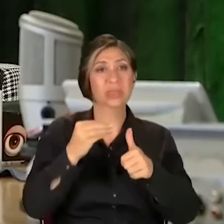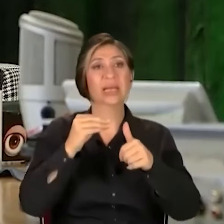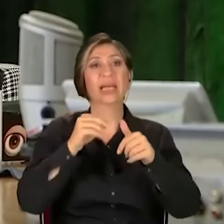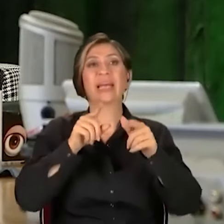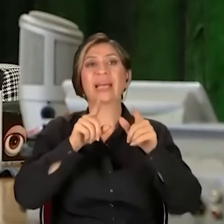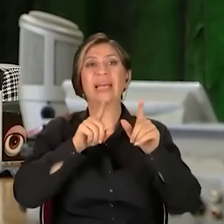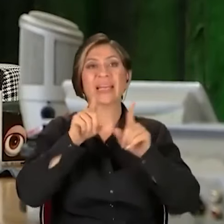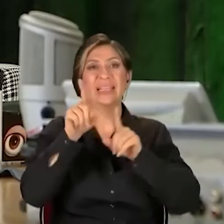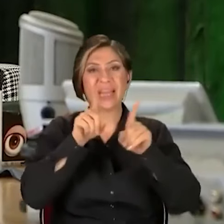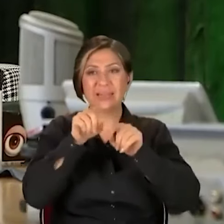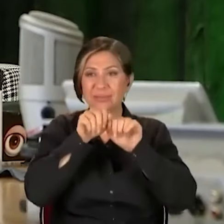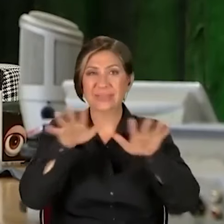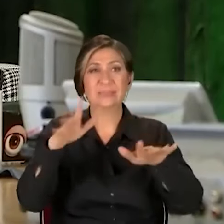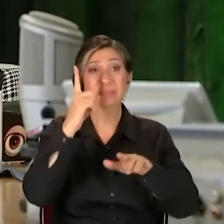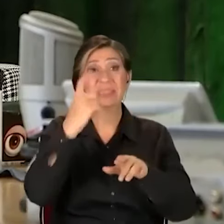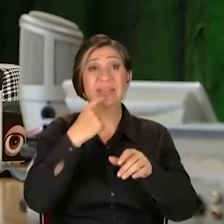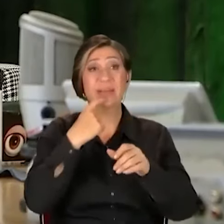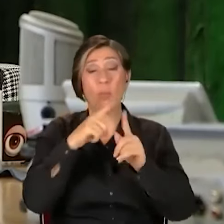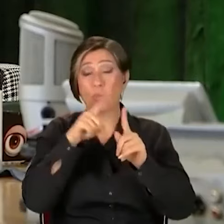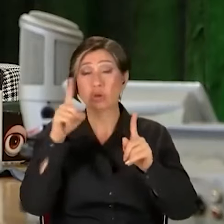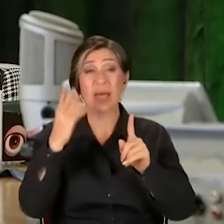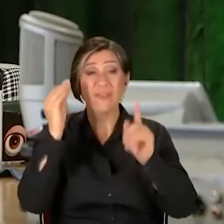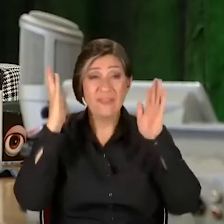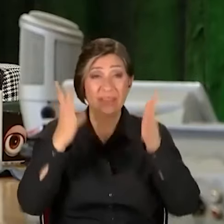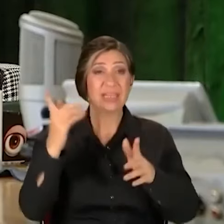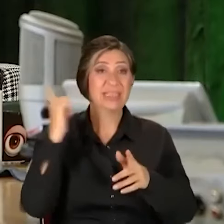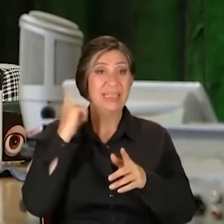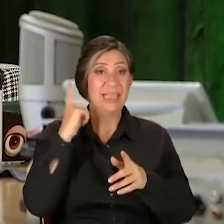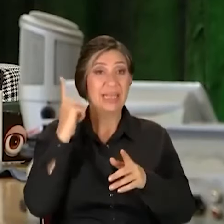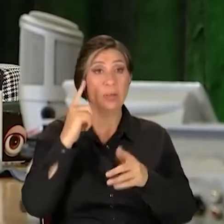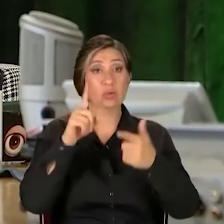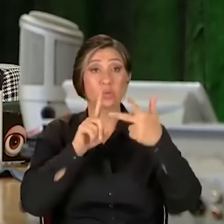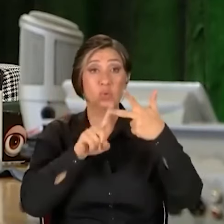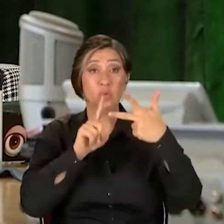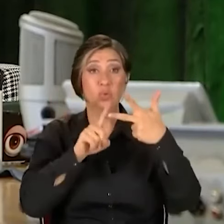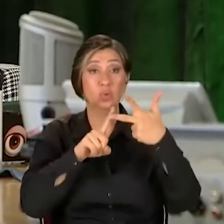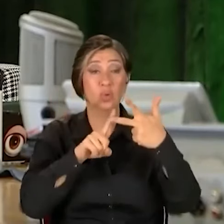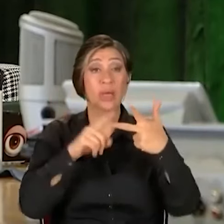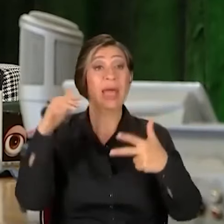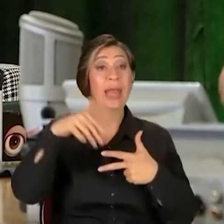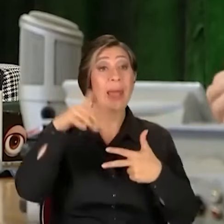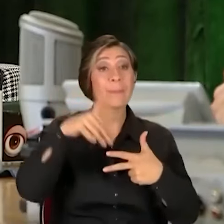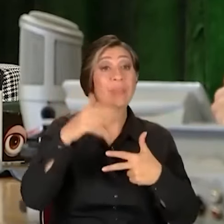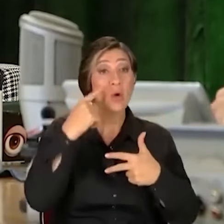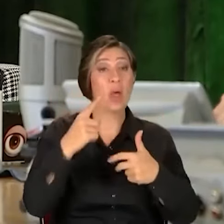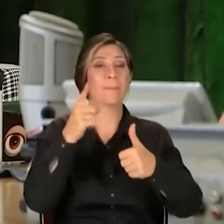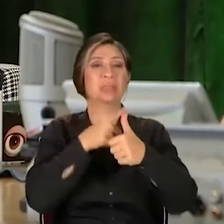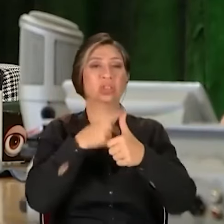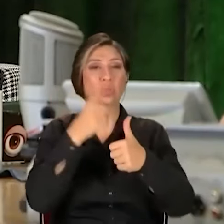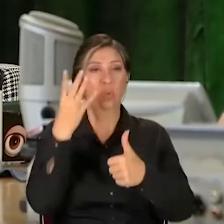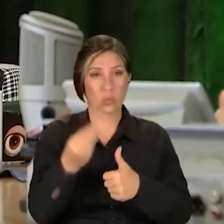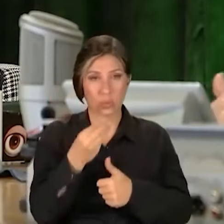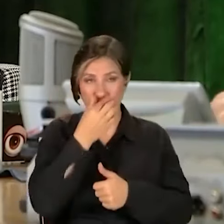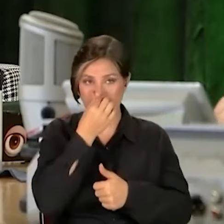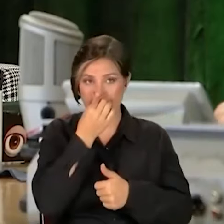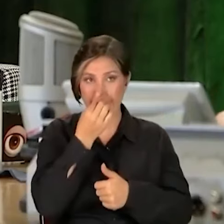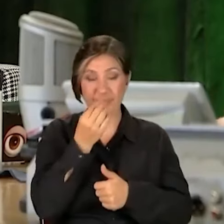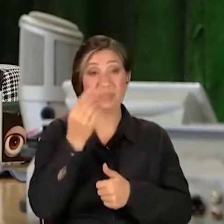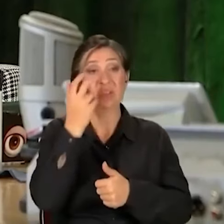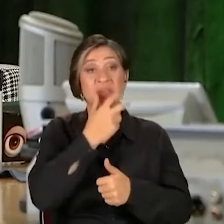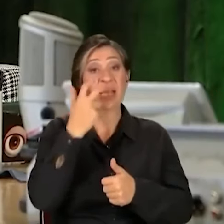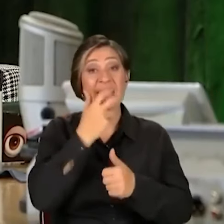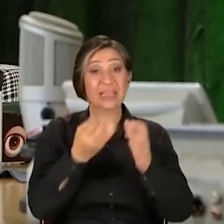dijital platformlarda sene boyunca en çok dinlenen genel olarak 3. albüm. Rap kategorisinde de 1. albüm oldu.